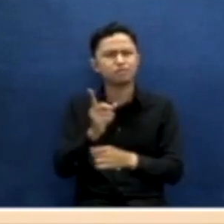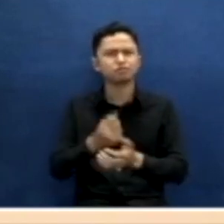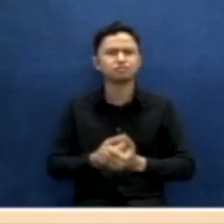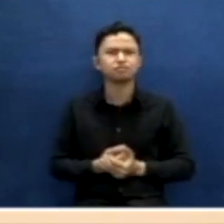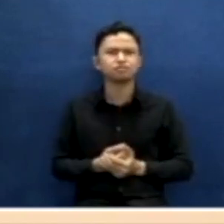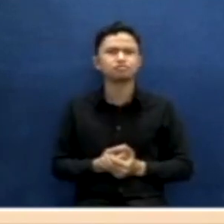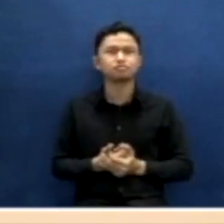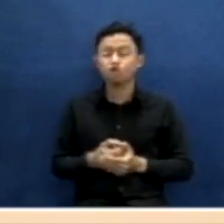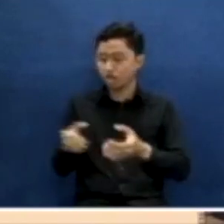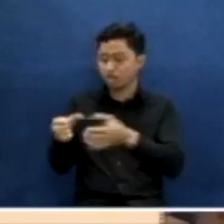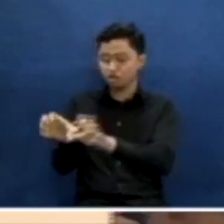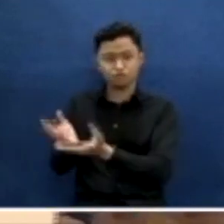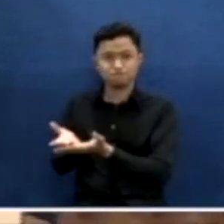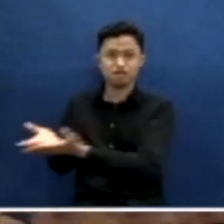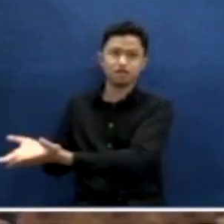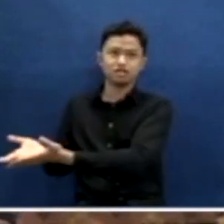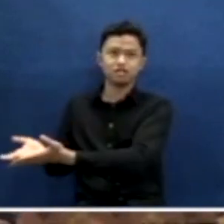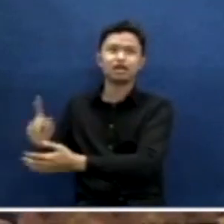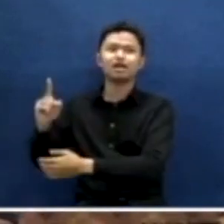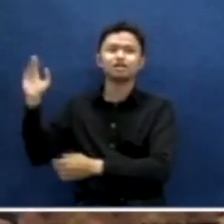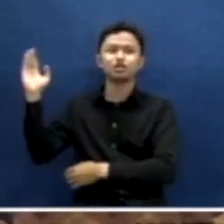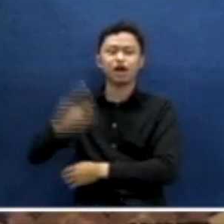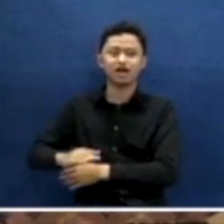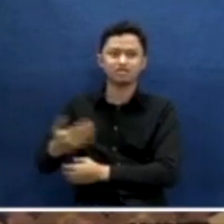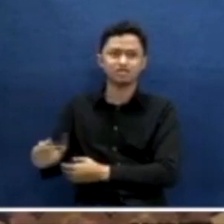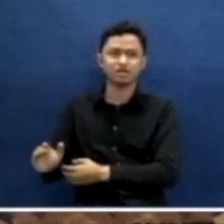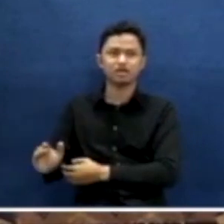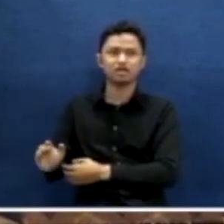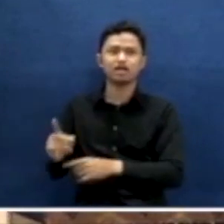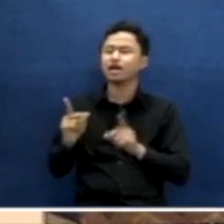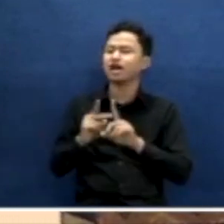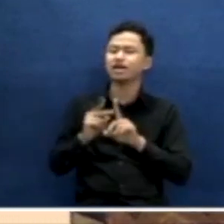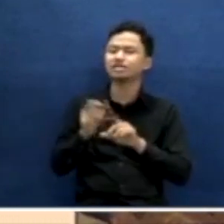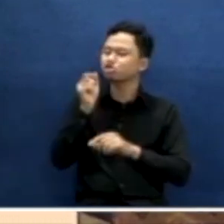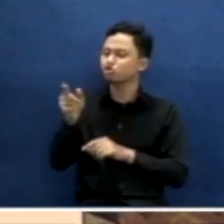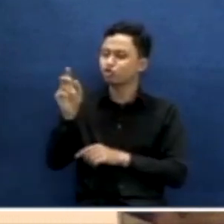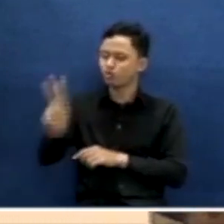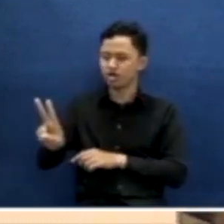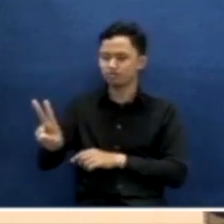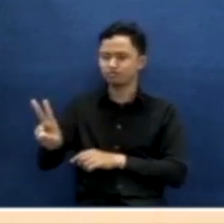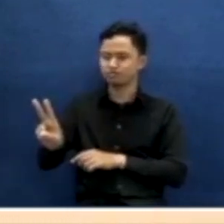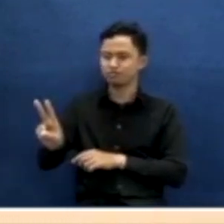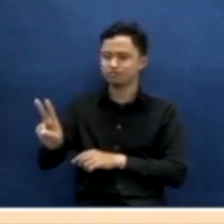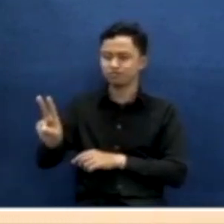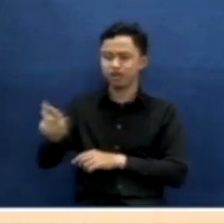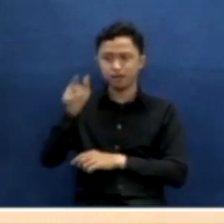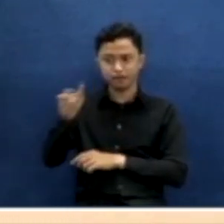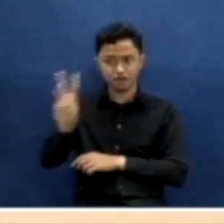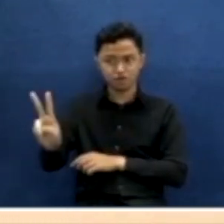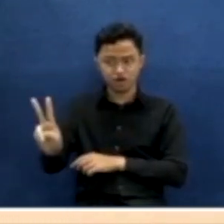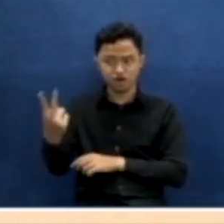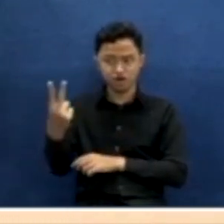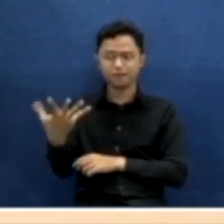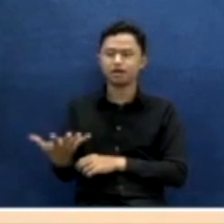itudikumpulkan,lalu ditinggalkan.Seharikemudian,Hajazbin Yusufmemberiperintahkedua.Akansayasampaikan